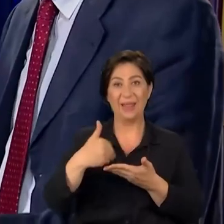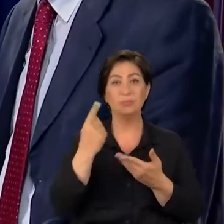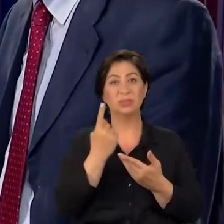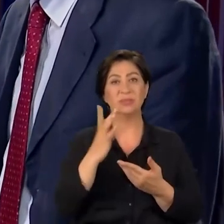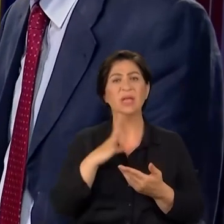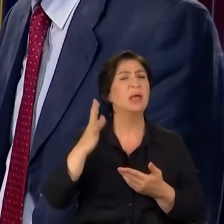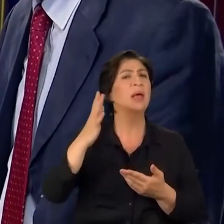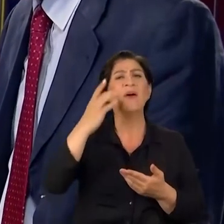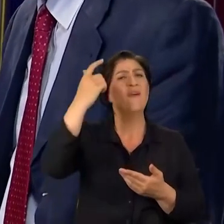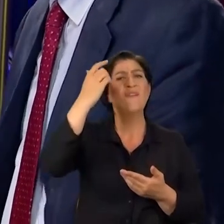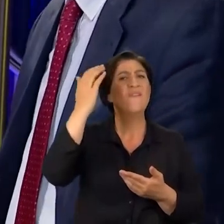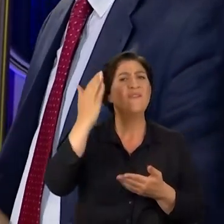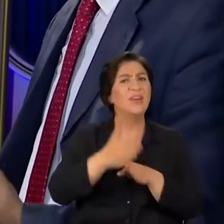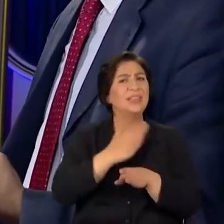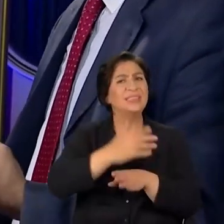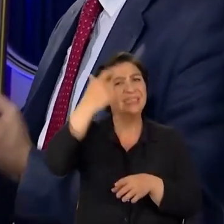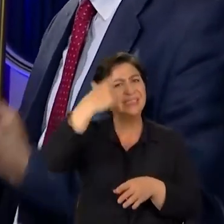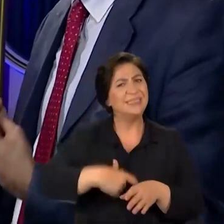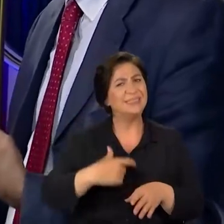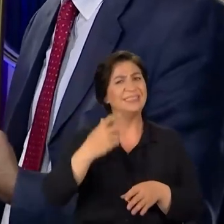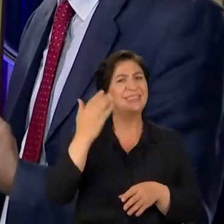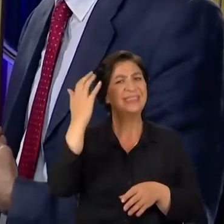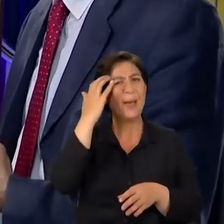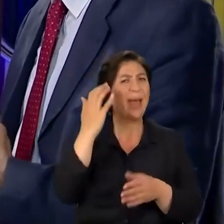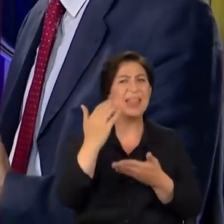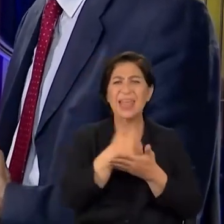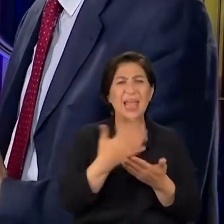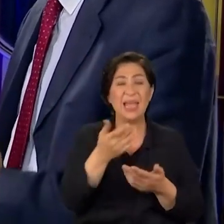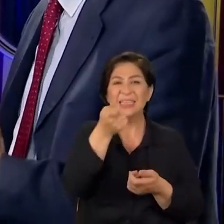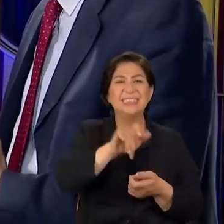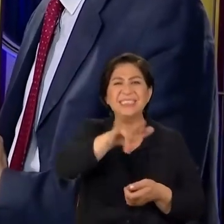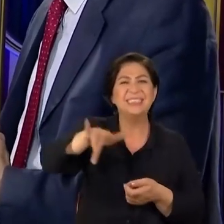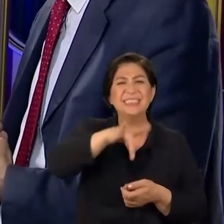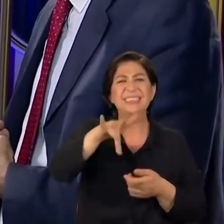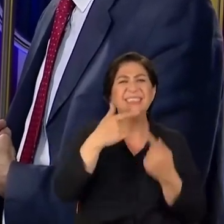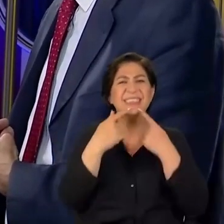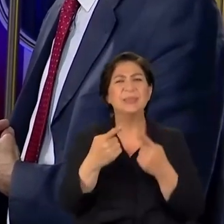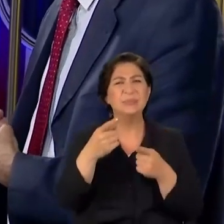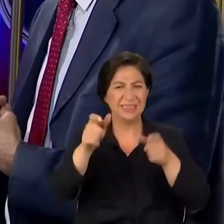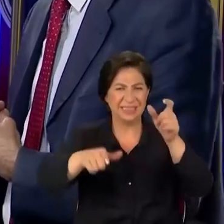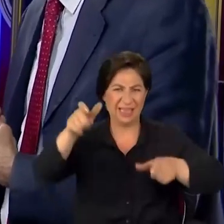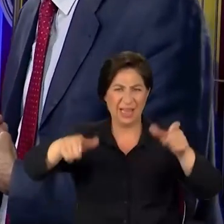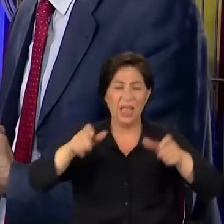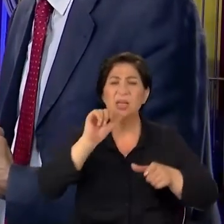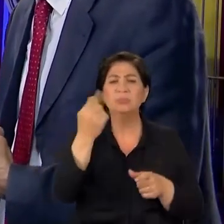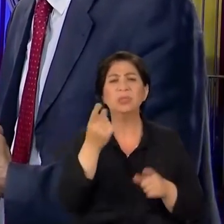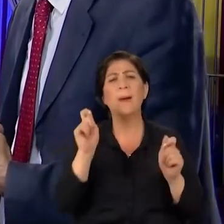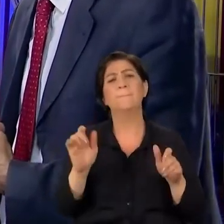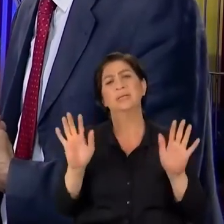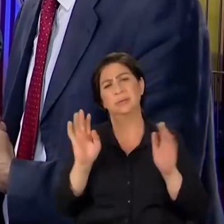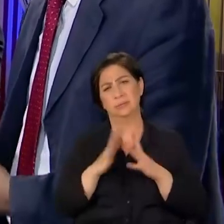Nedir bu vatandaşlık temel geliri? Bu işsiz dediğimiz, bahsettiğimiz insanların hepsinin hiçbir şey